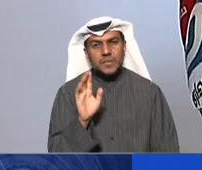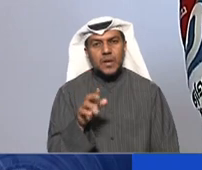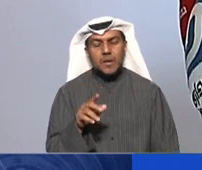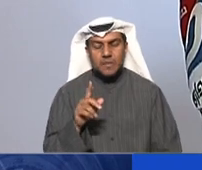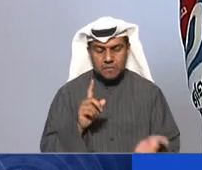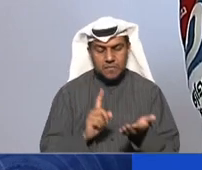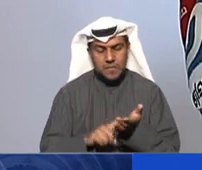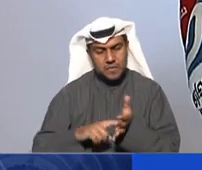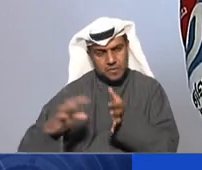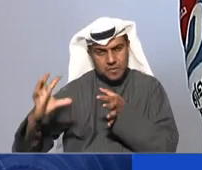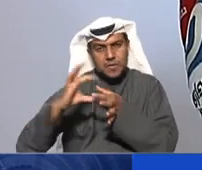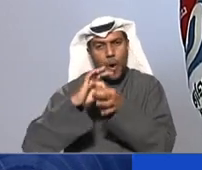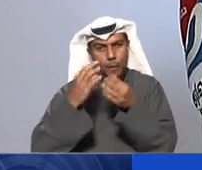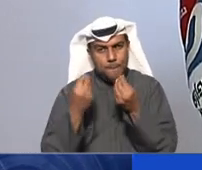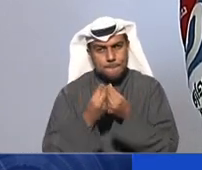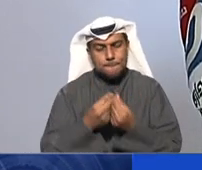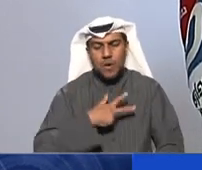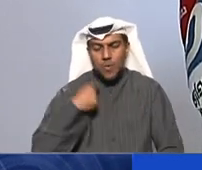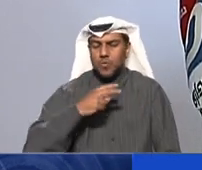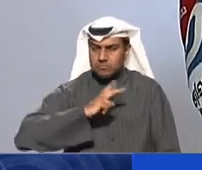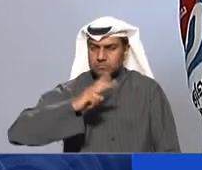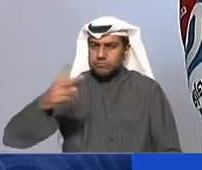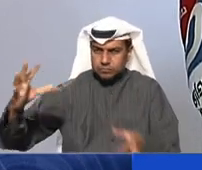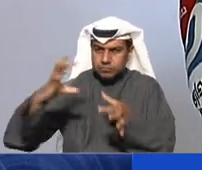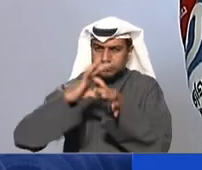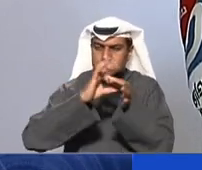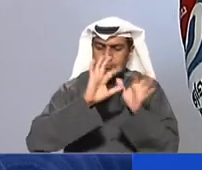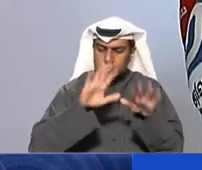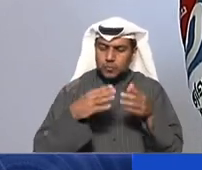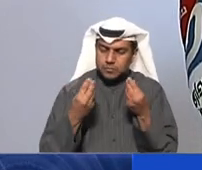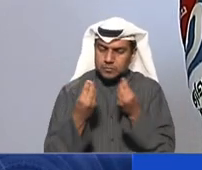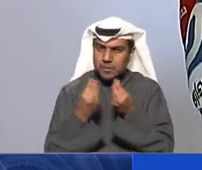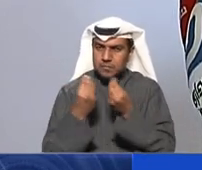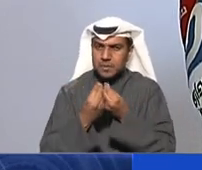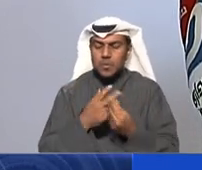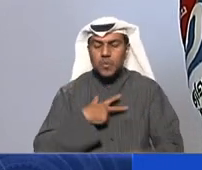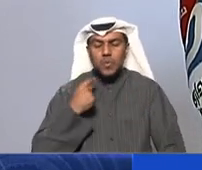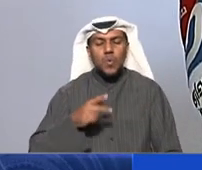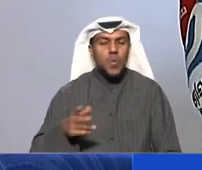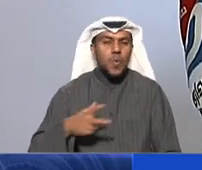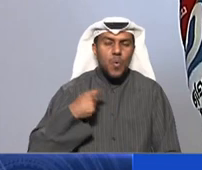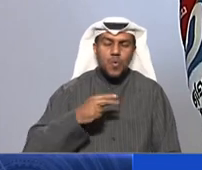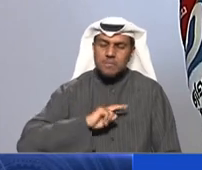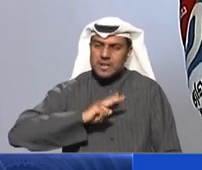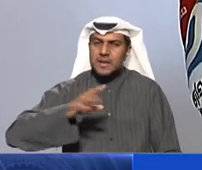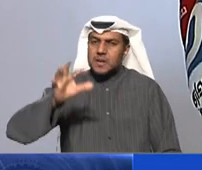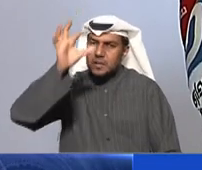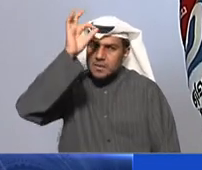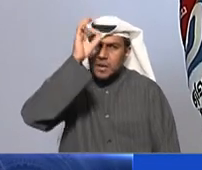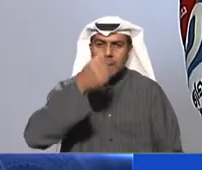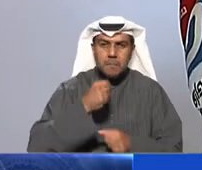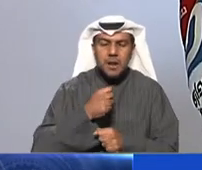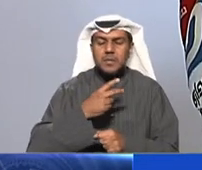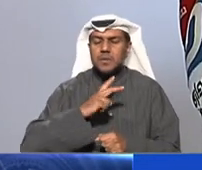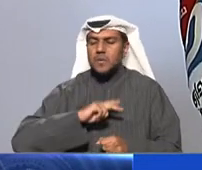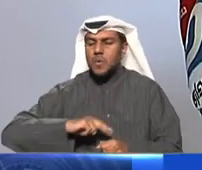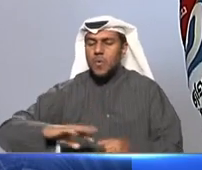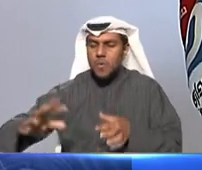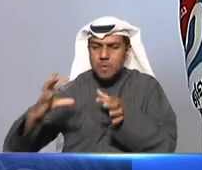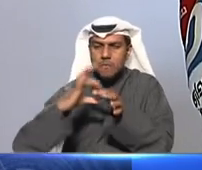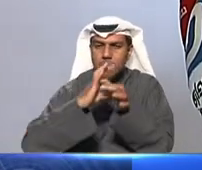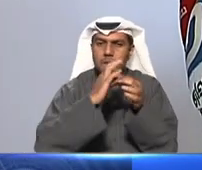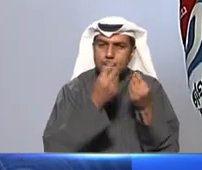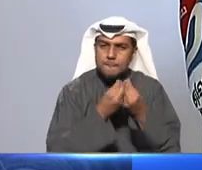هناك تعاون وتنسيق مع جهات الدولة جميعا لإعطائهم الإرشادات الوقائية